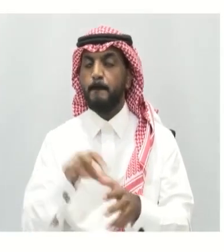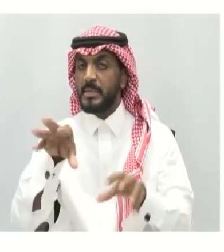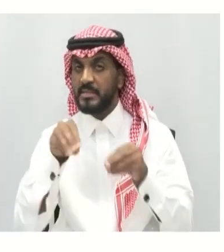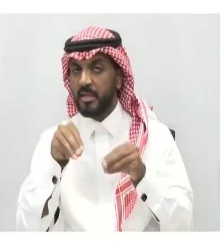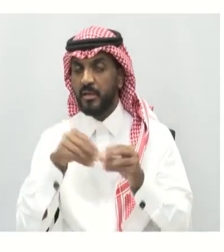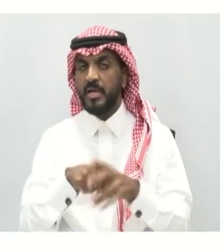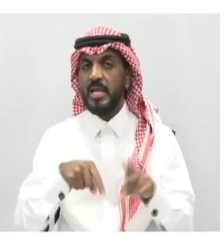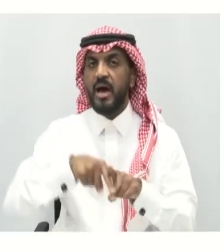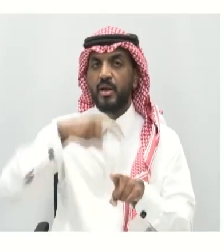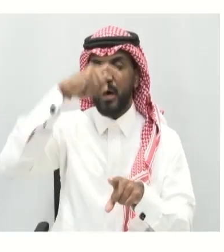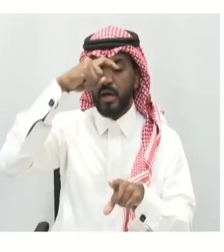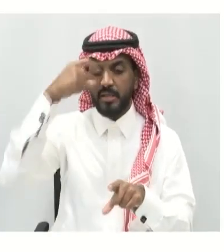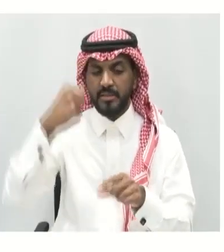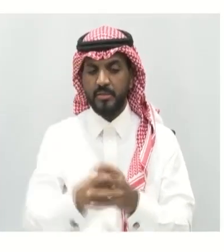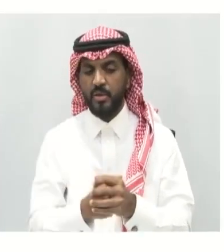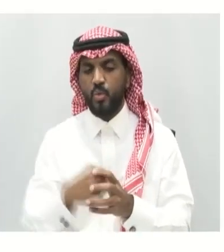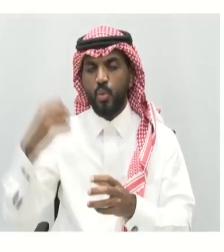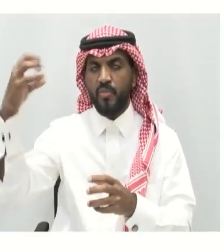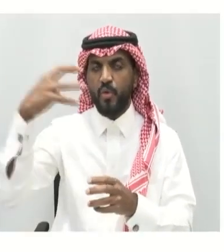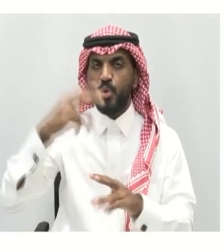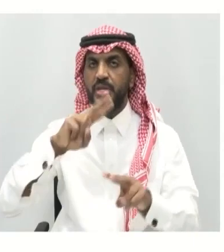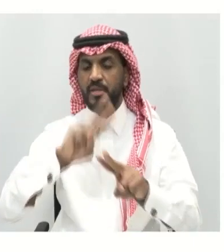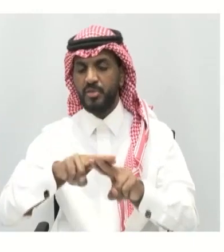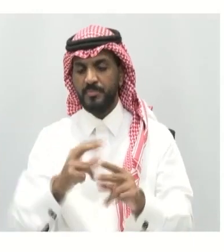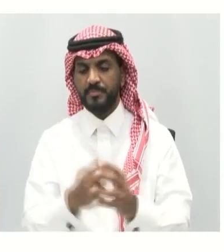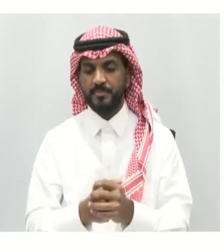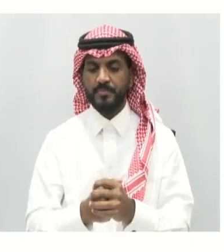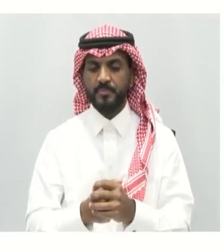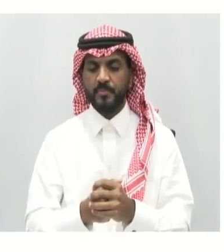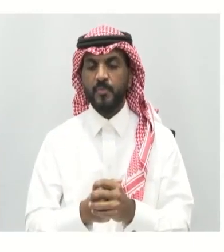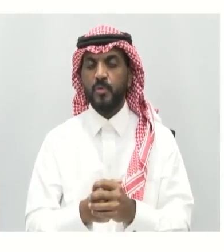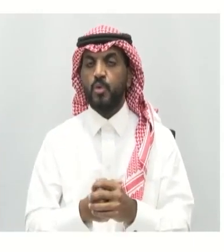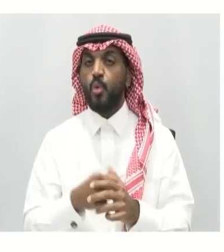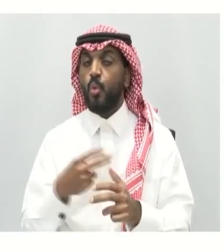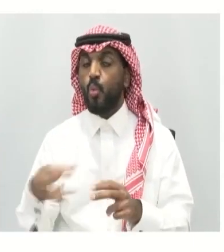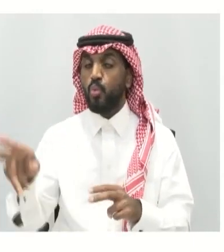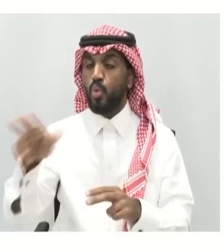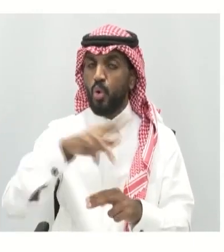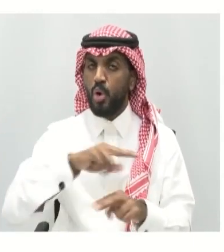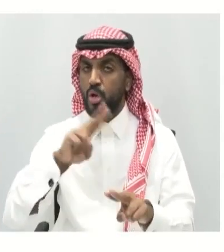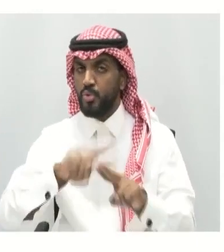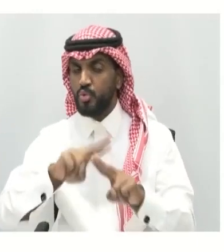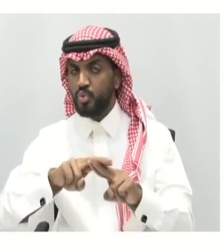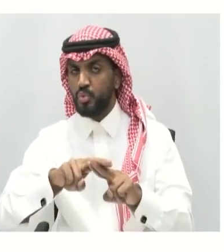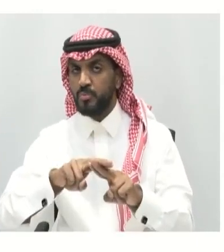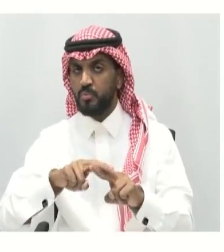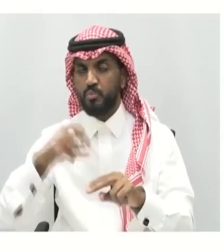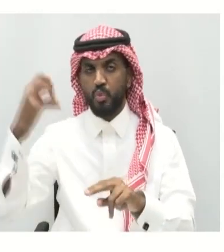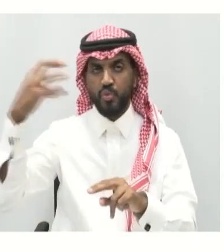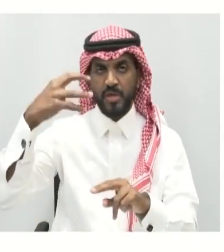مصدر حراره وضوء النجم والنجوم كلها